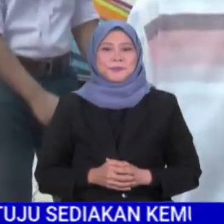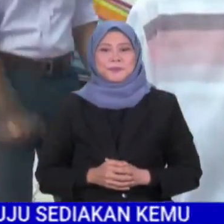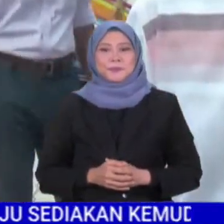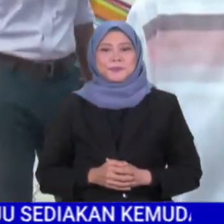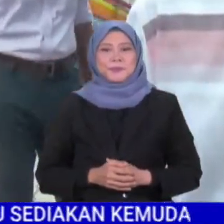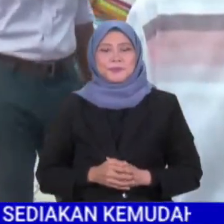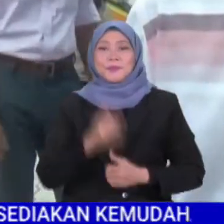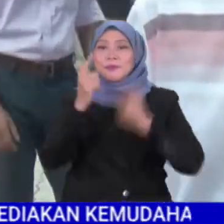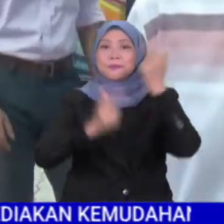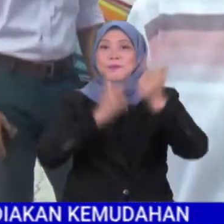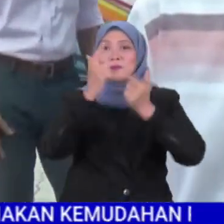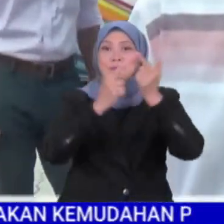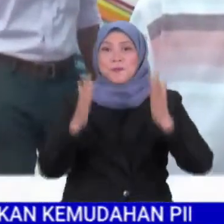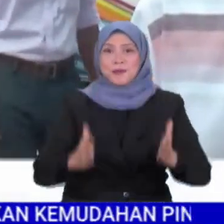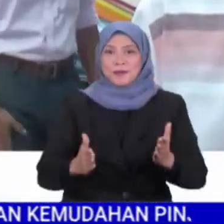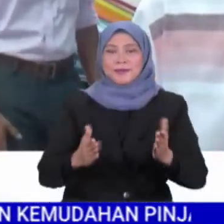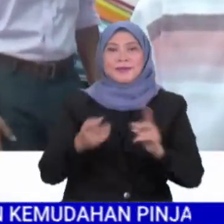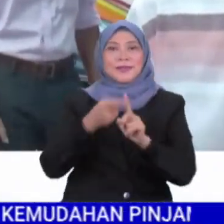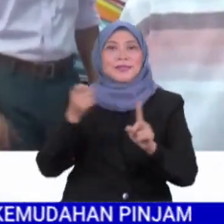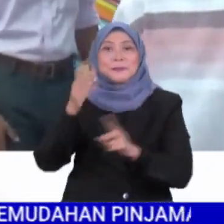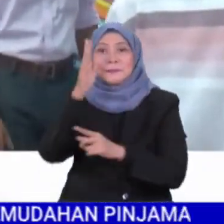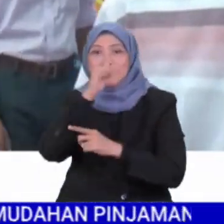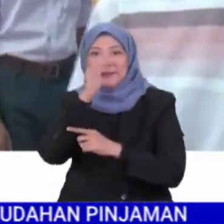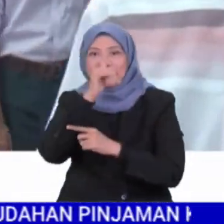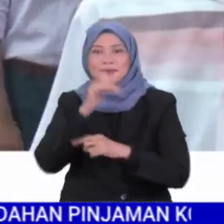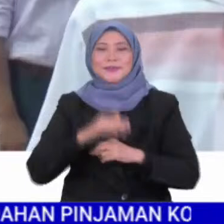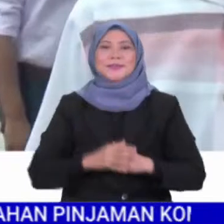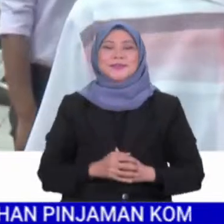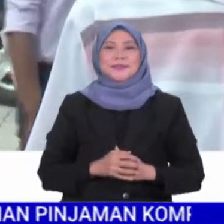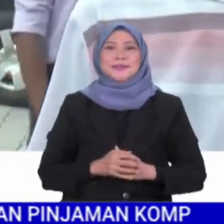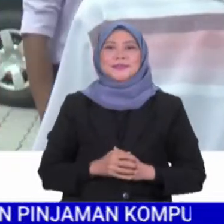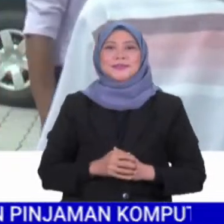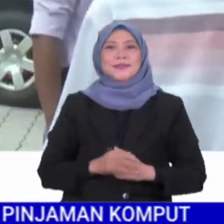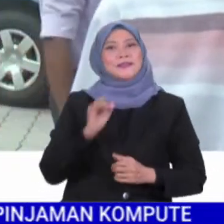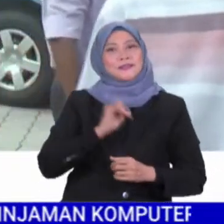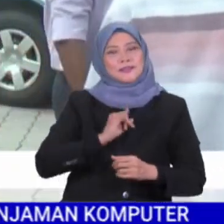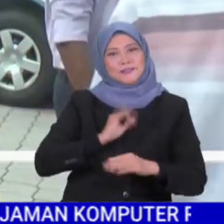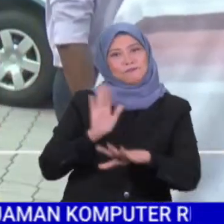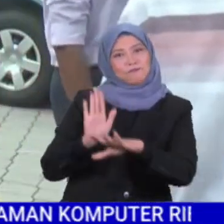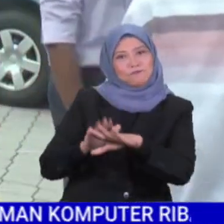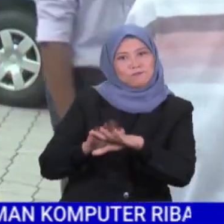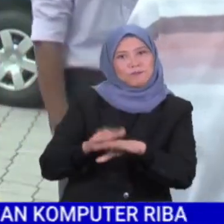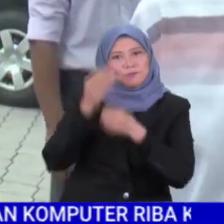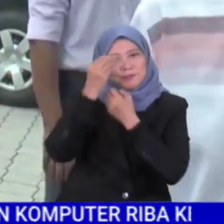Kepada pengunjung terutamanya rakyat di Melaka, saya suka menyarankan dan